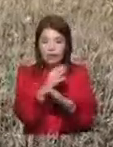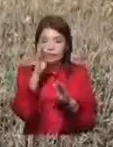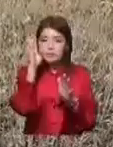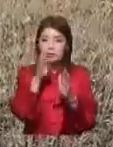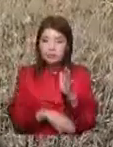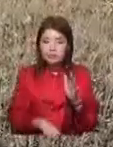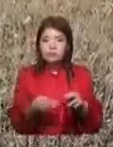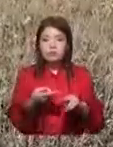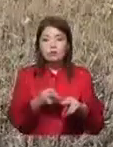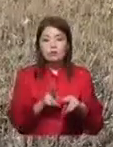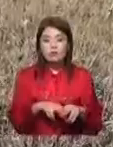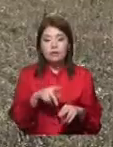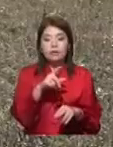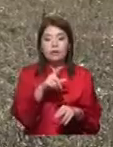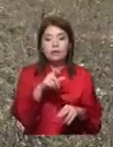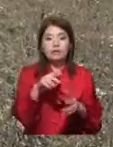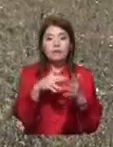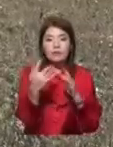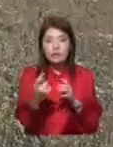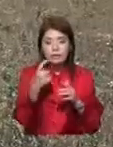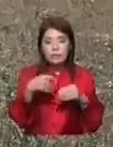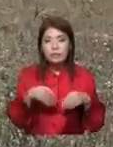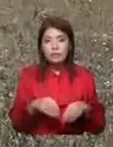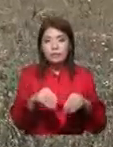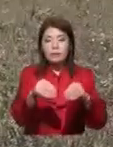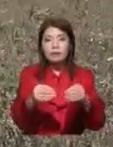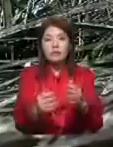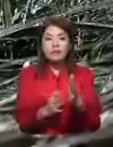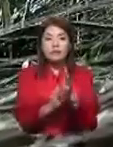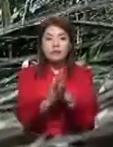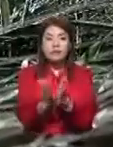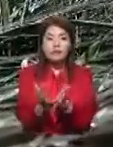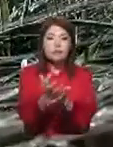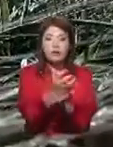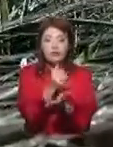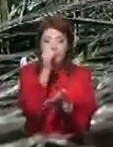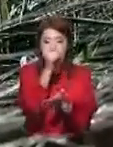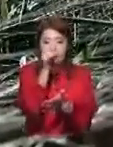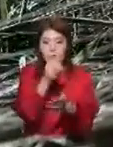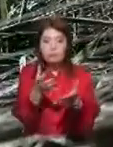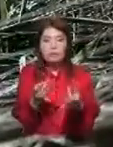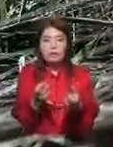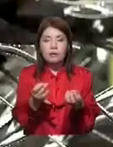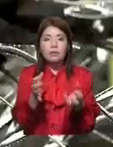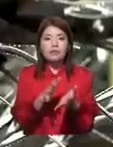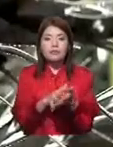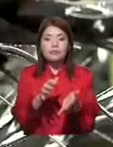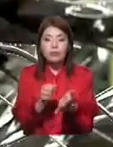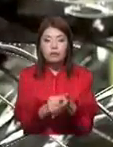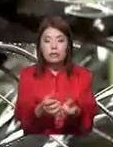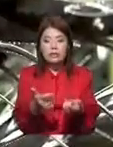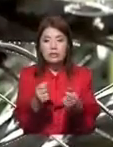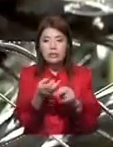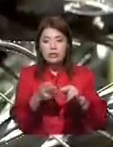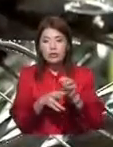испытала казахстанских аграриев. В основных зерносеющих регионах жаркое лето сменили продолжительные проливные дожди. За 25